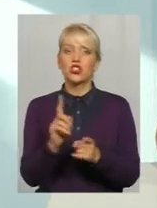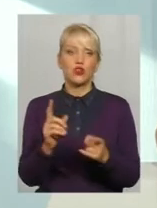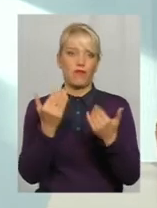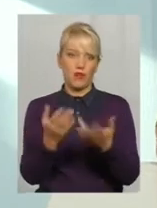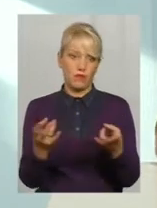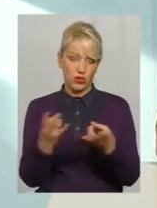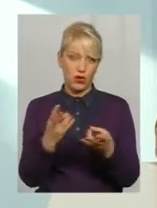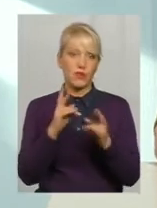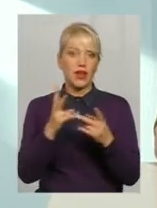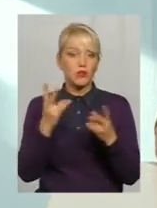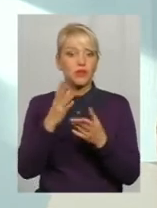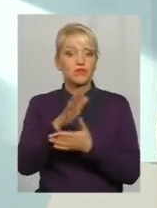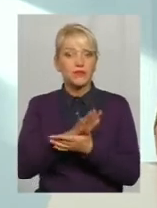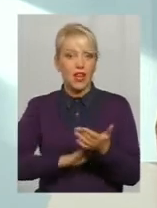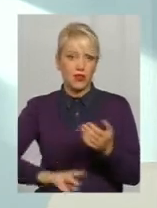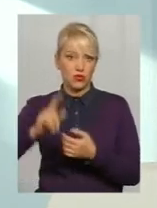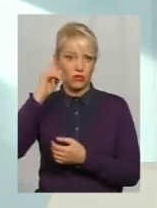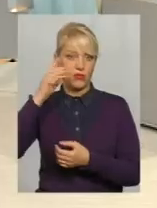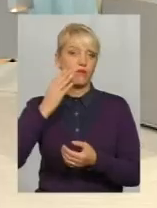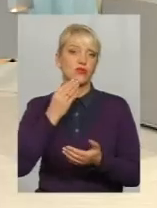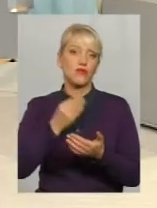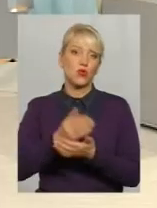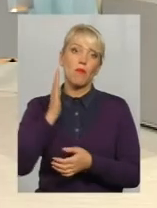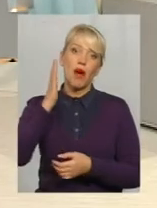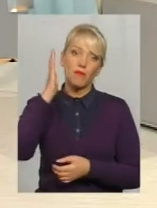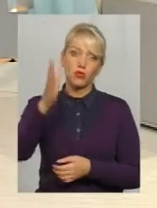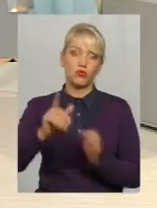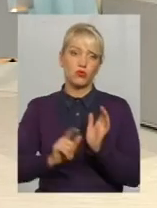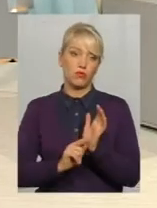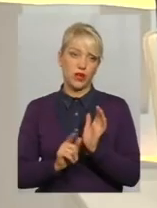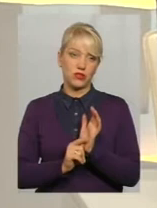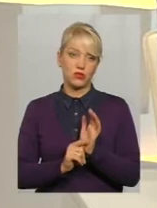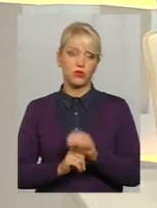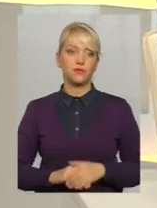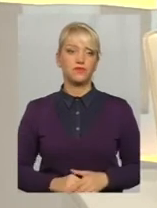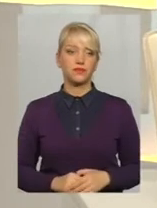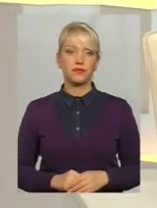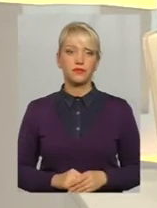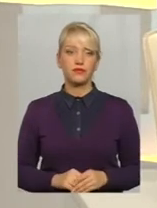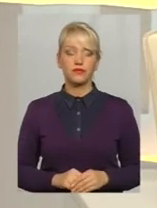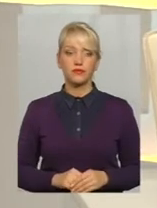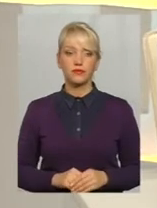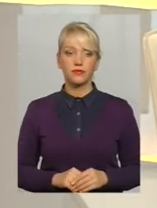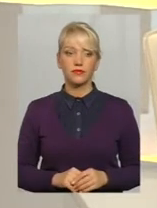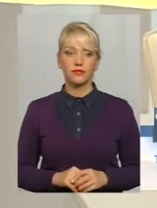потрібно далі думати про свою майбутню пенсію? Маємо ще телефонний дзвінок, слухаємо вас. Говоріть, будь ласка.